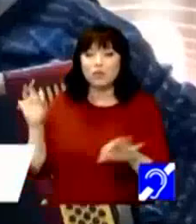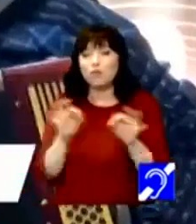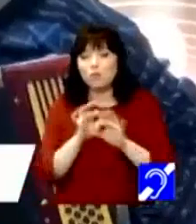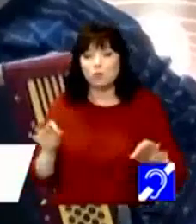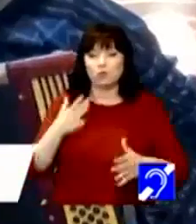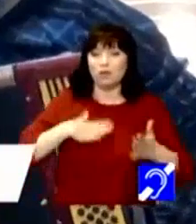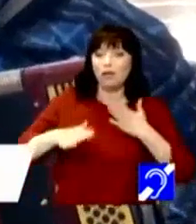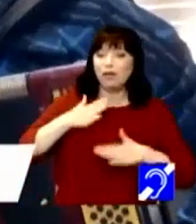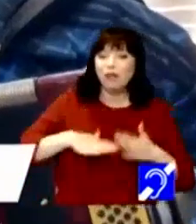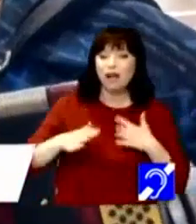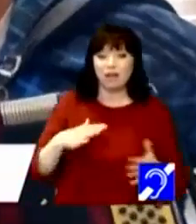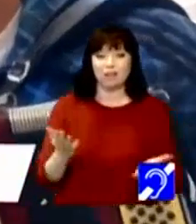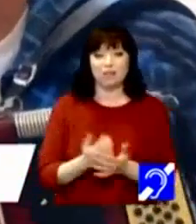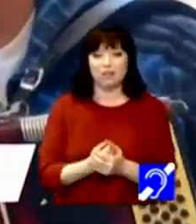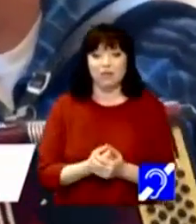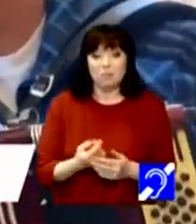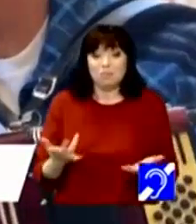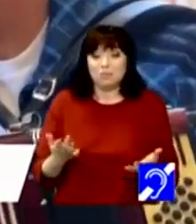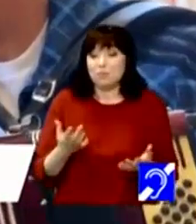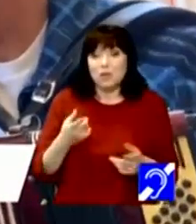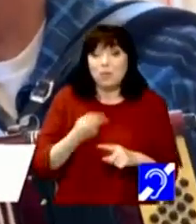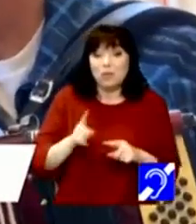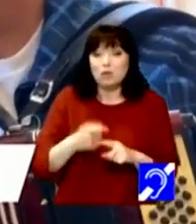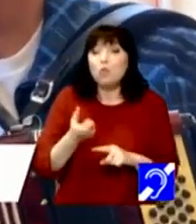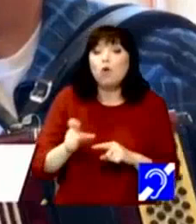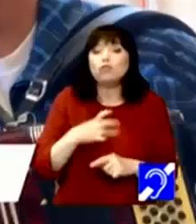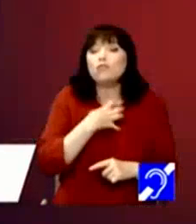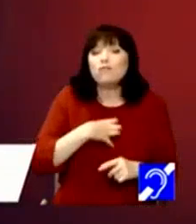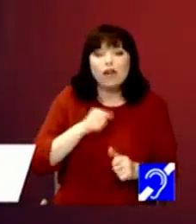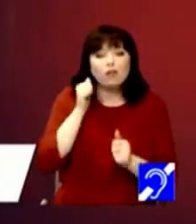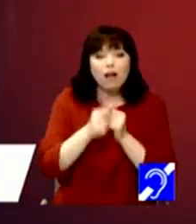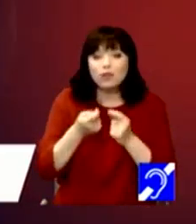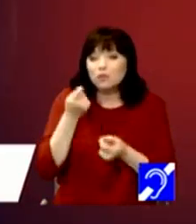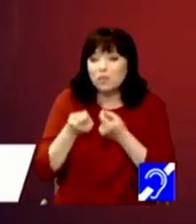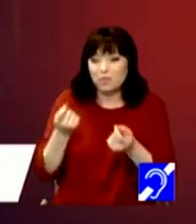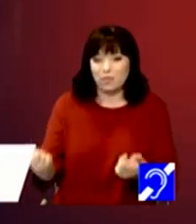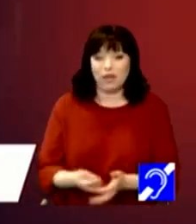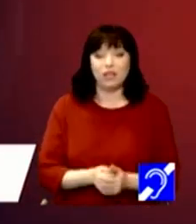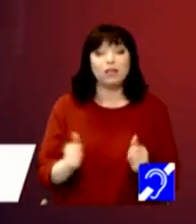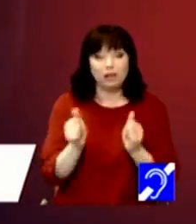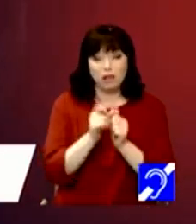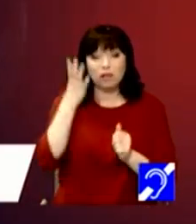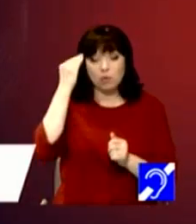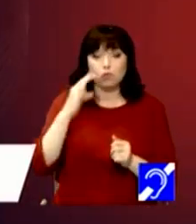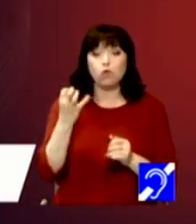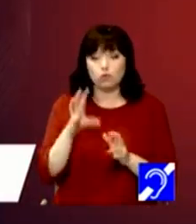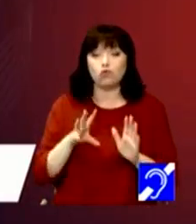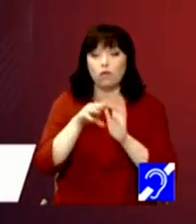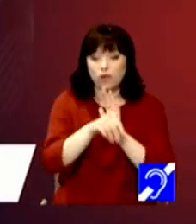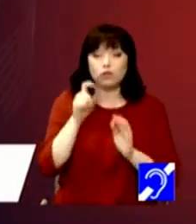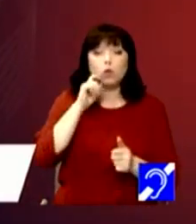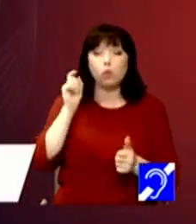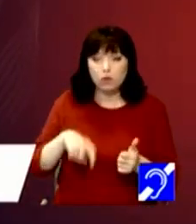bucurie, să spunem așa, și contează fiecare element. Alături de Republica Moldova s-au mai